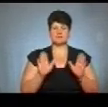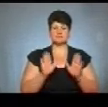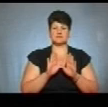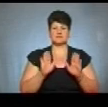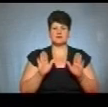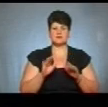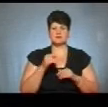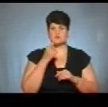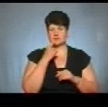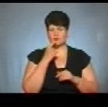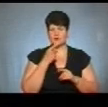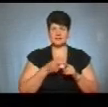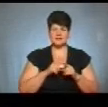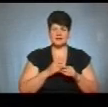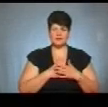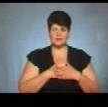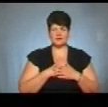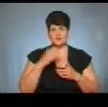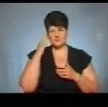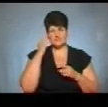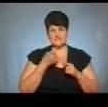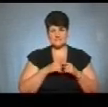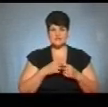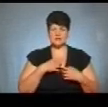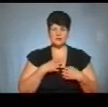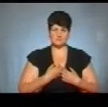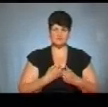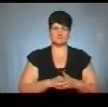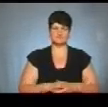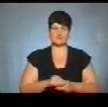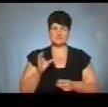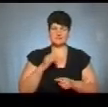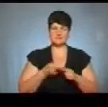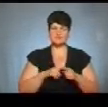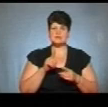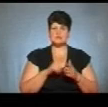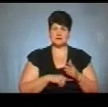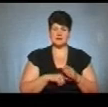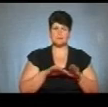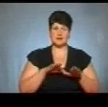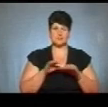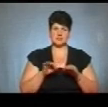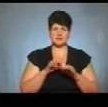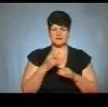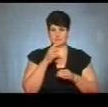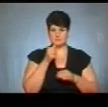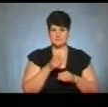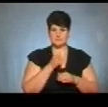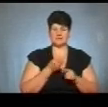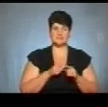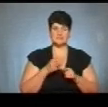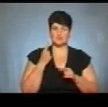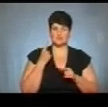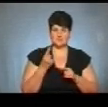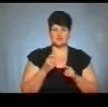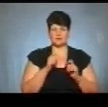червоне – це любов, а чорне – це журба, синє – це надія. Плаття шили у Тернополі близько 2 місяців. Це один з